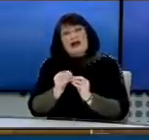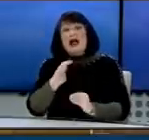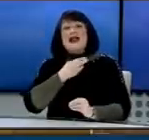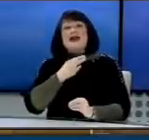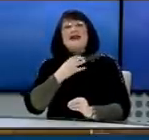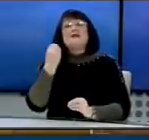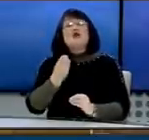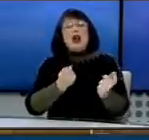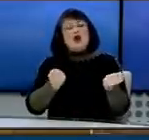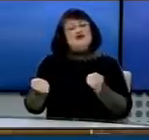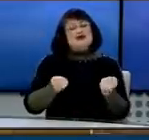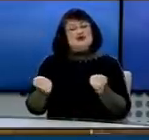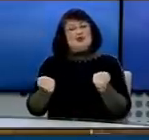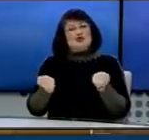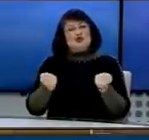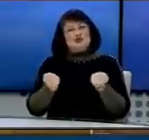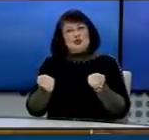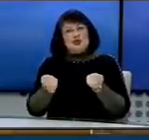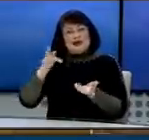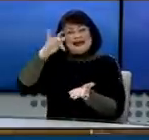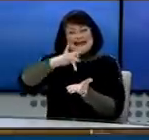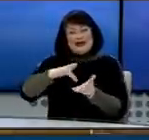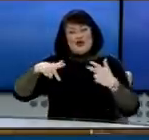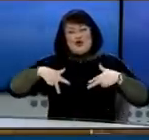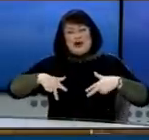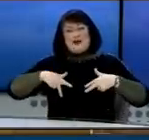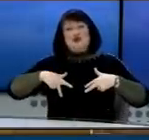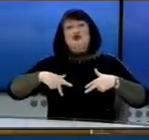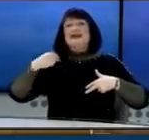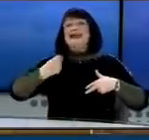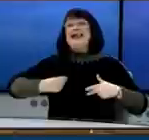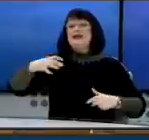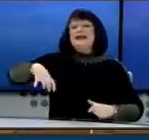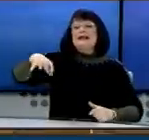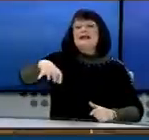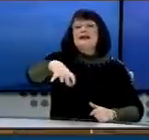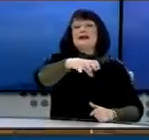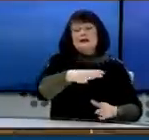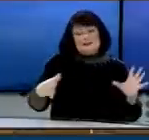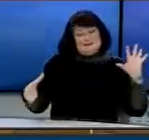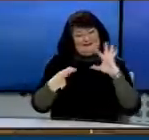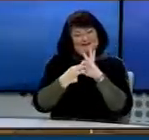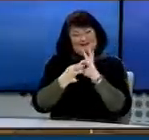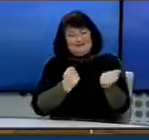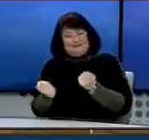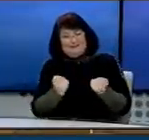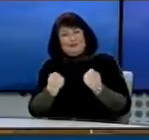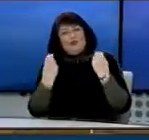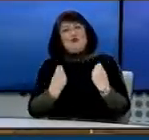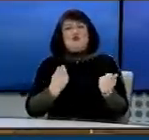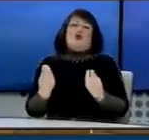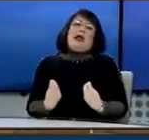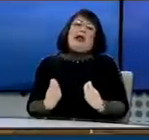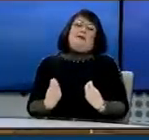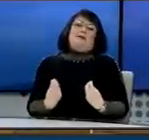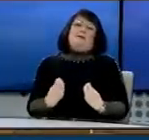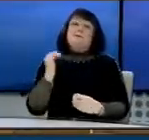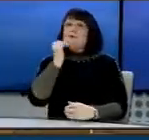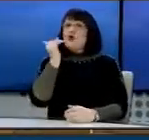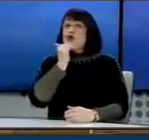καλύτερου συντονισμού μεταξύ κεντρικού κράτους και τοπικής αυτοδιοίκησης. Την πιο συστηματική και